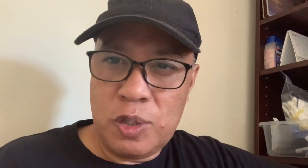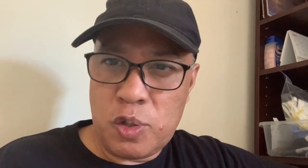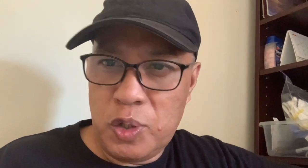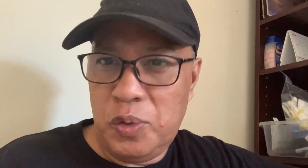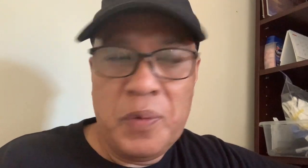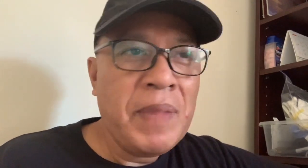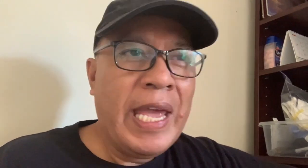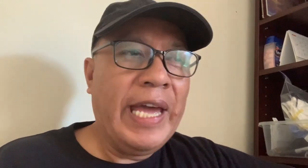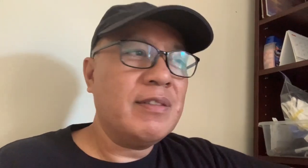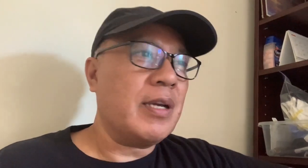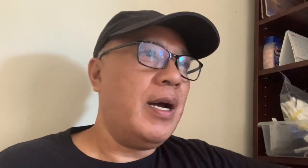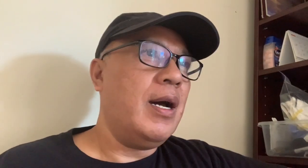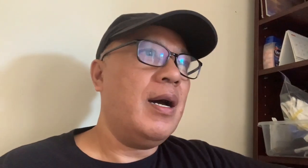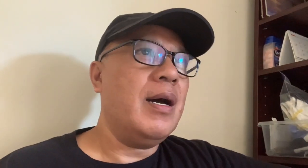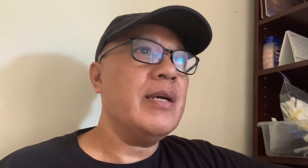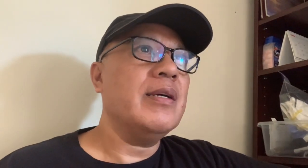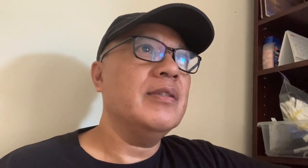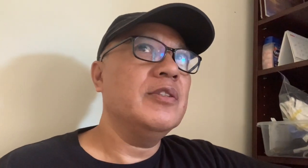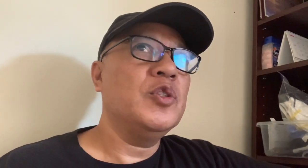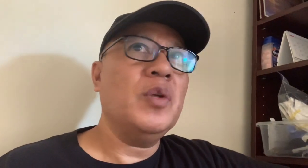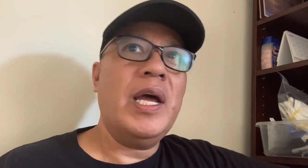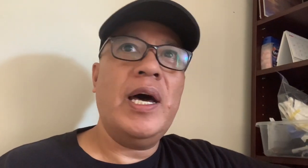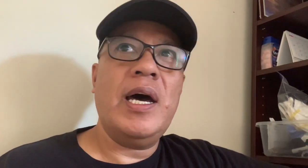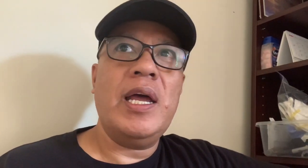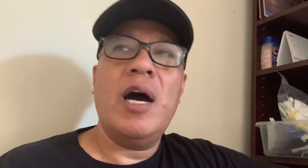Justin Trudeau. At saka,